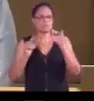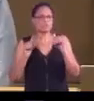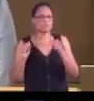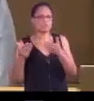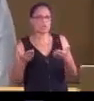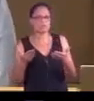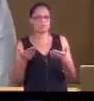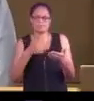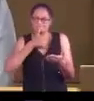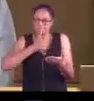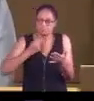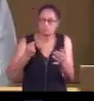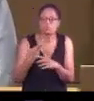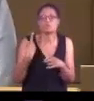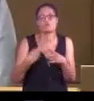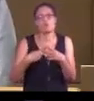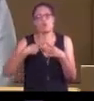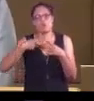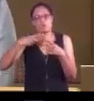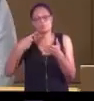plusieurs fois